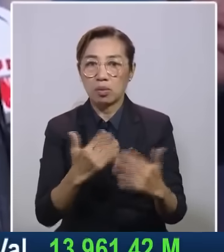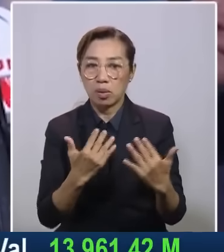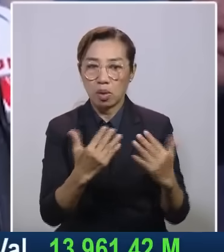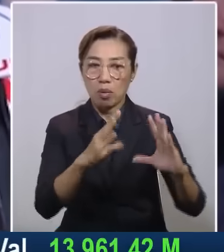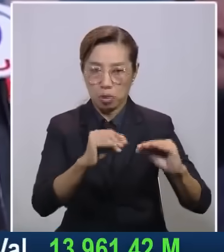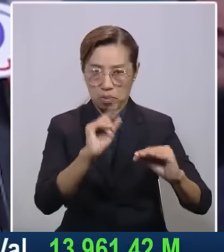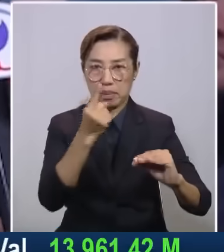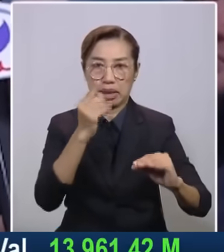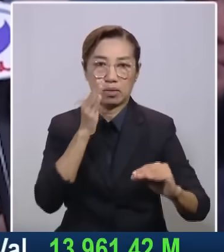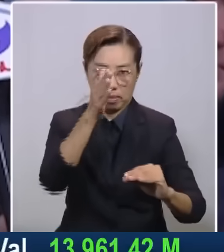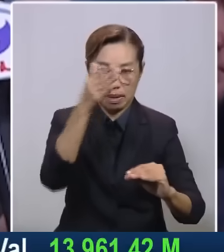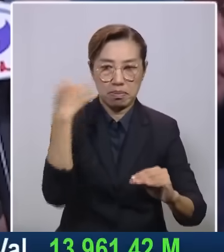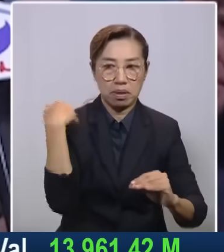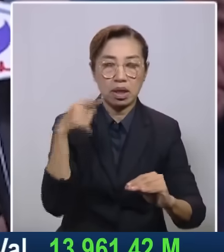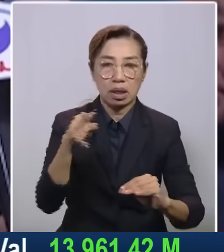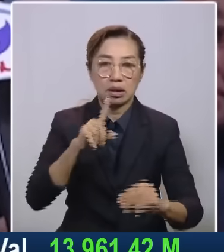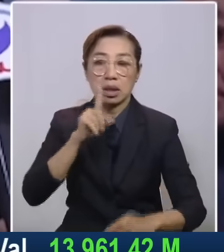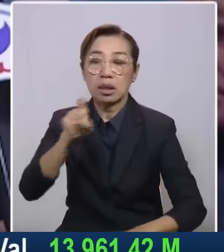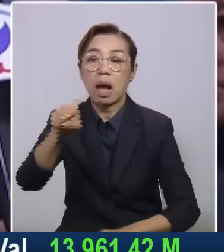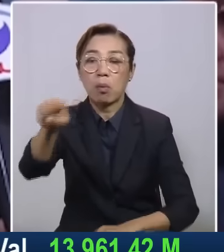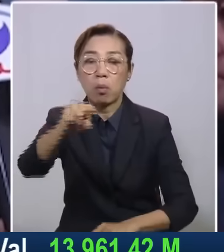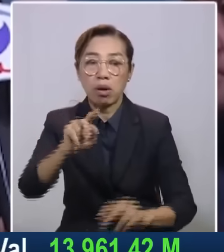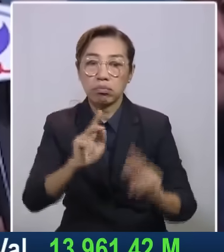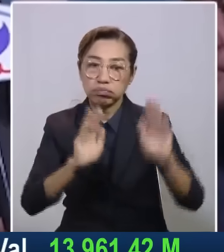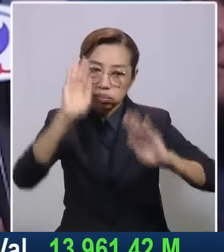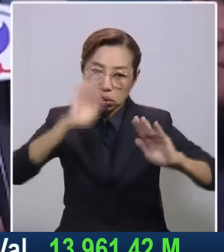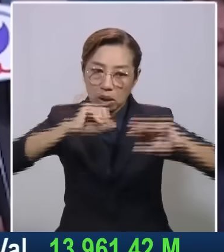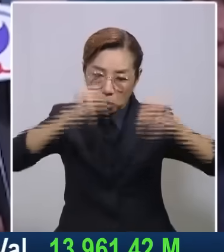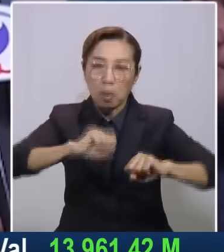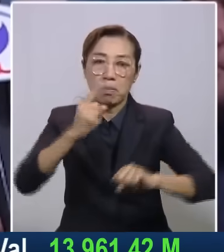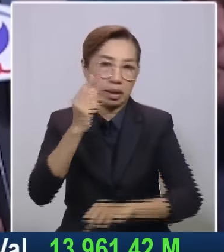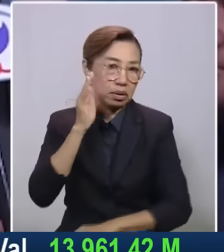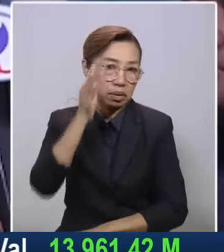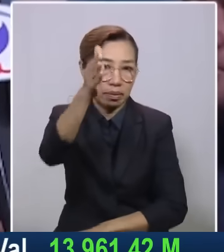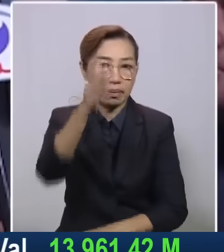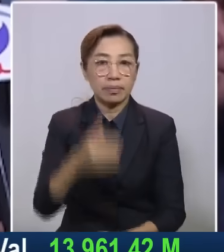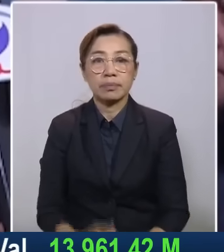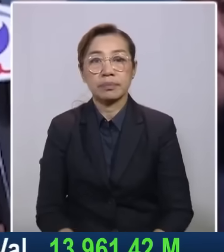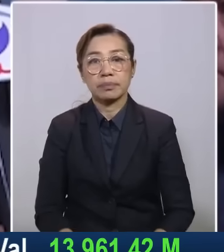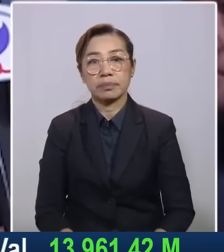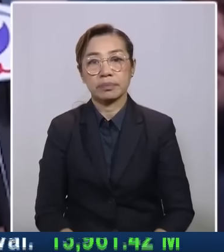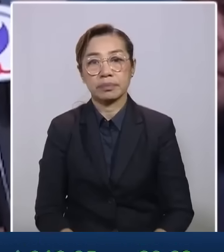ร่วมกันอีกครั้งหนึ่งเพื่อถามหามติครั้งตต่อไปด้วยนะ